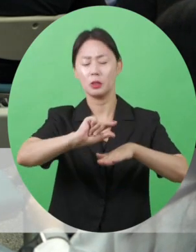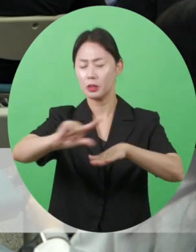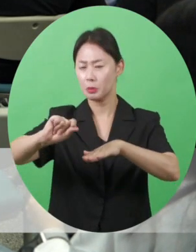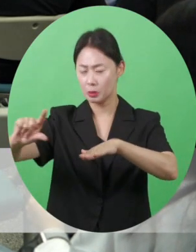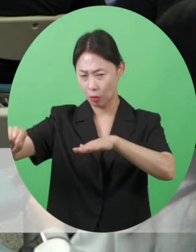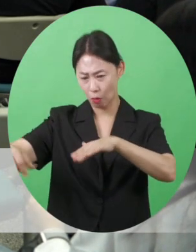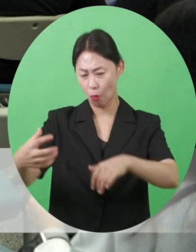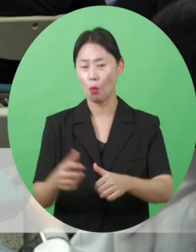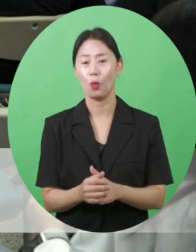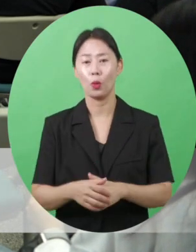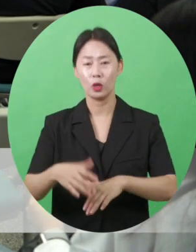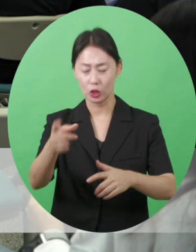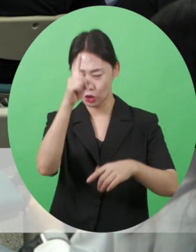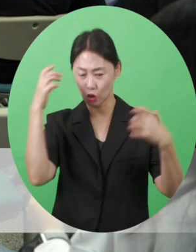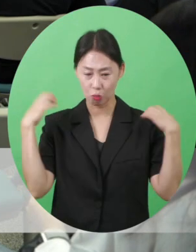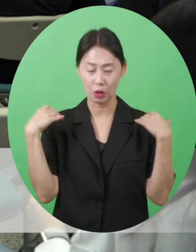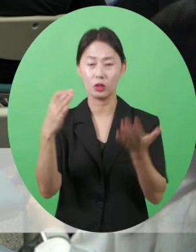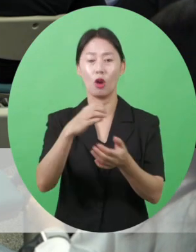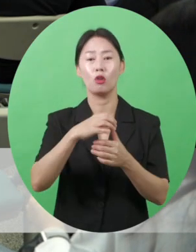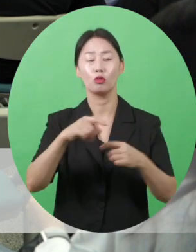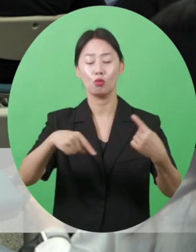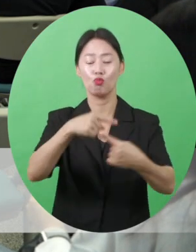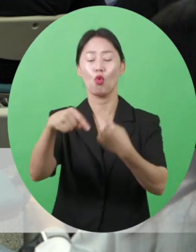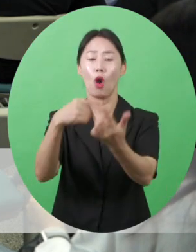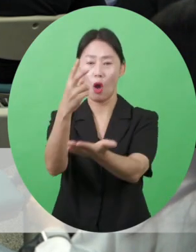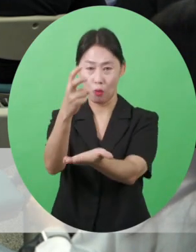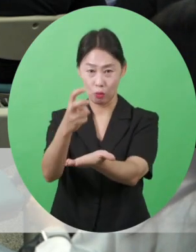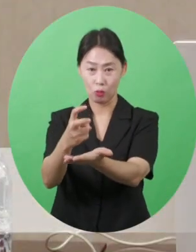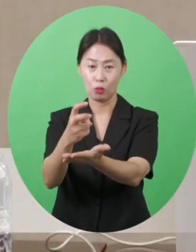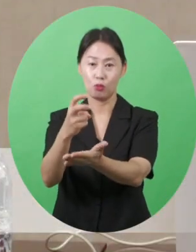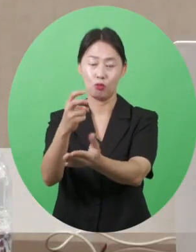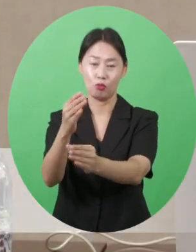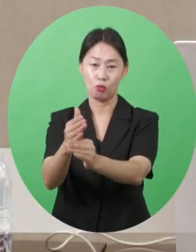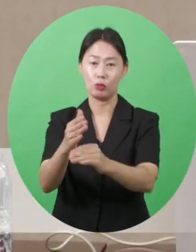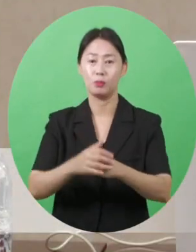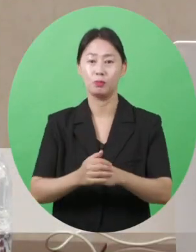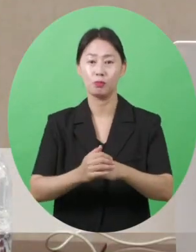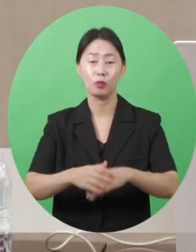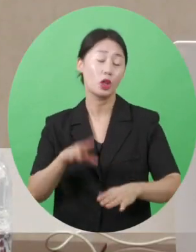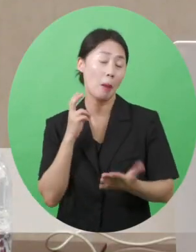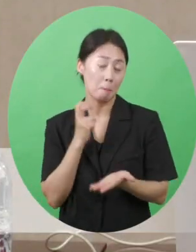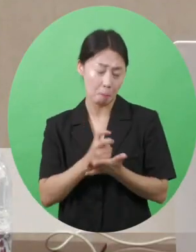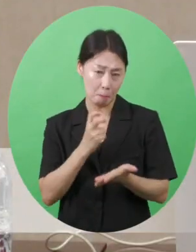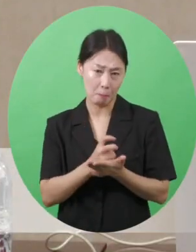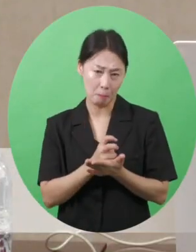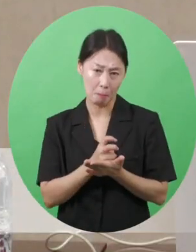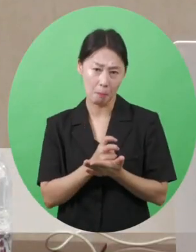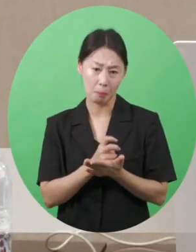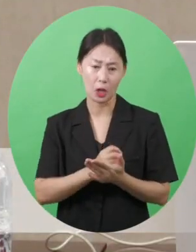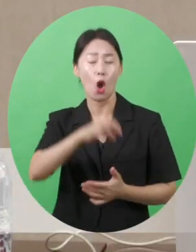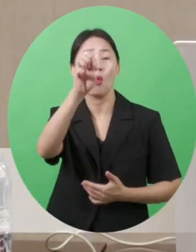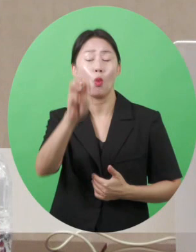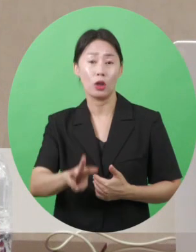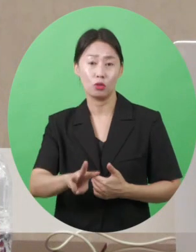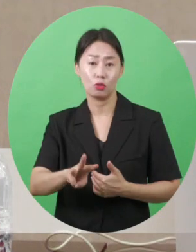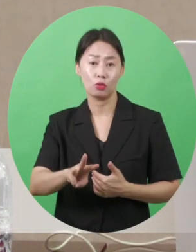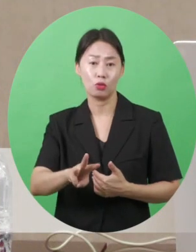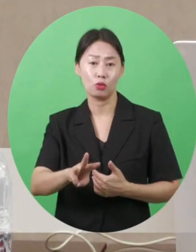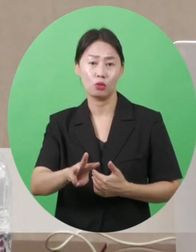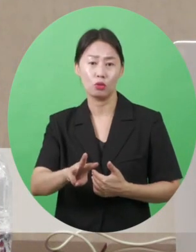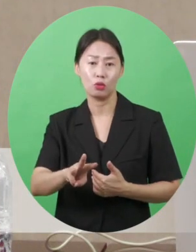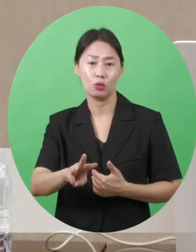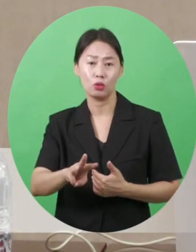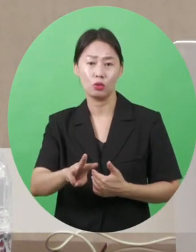지방자치단체들이 이 조례를 만들어서 운영이 되고 있는데, 이 조례가 계기가 돼서 광주 아니